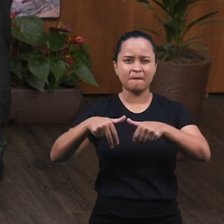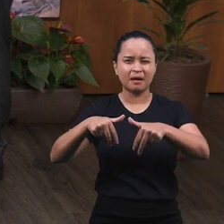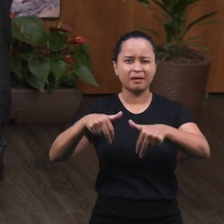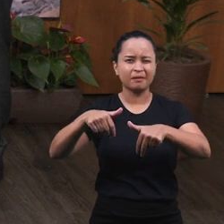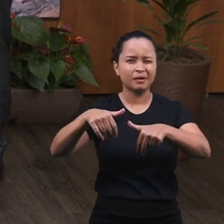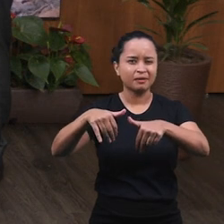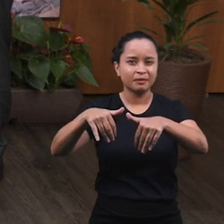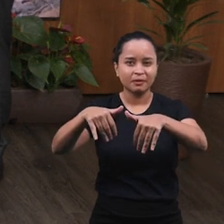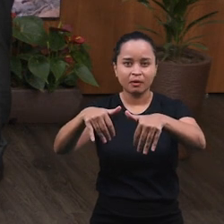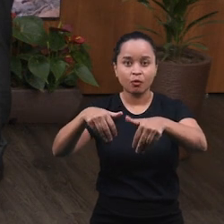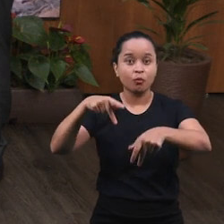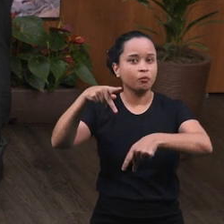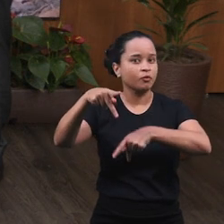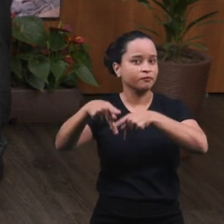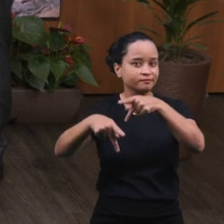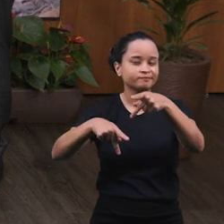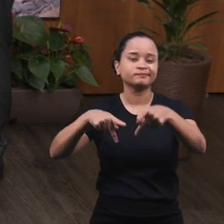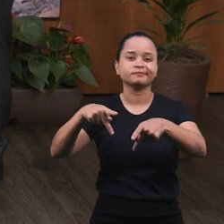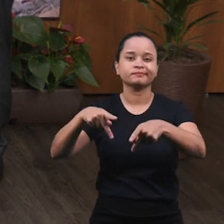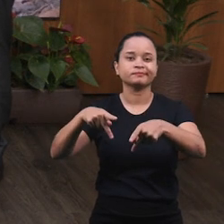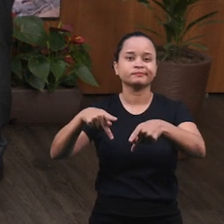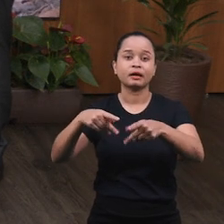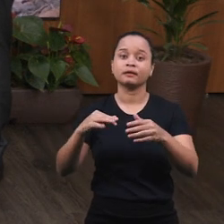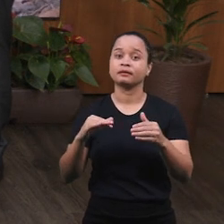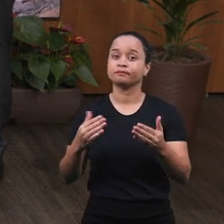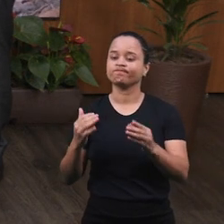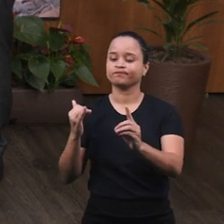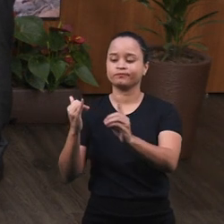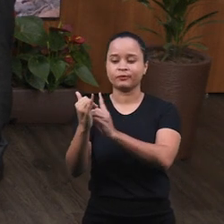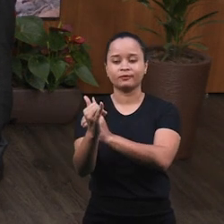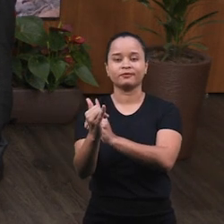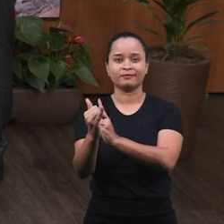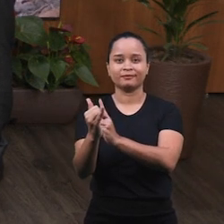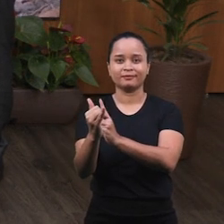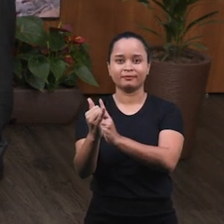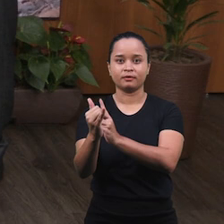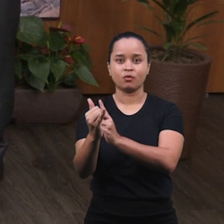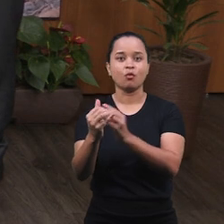la marche, la sortie du peuple d'Égypte,